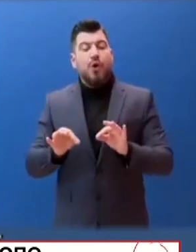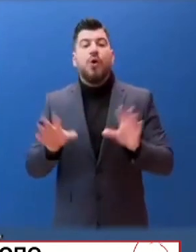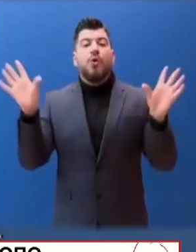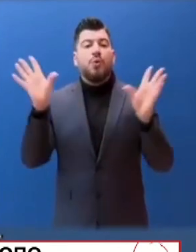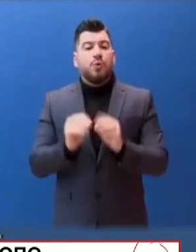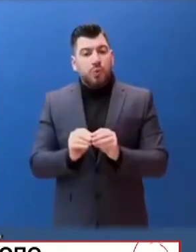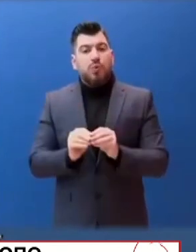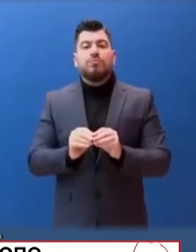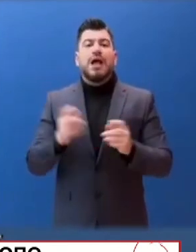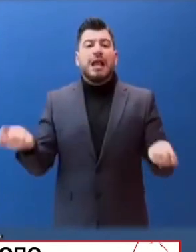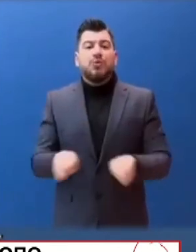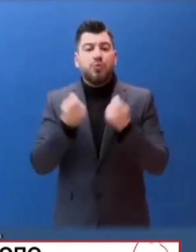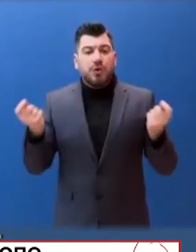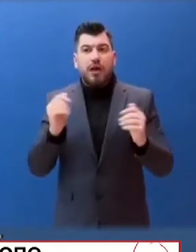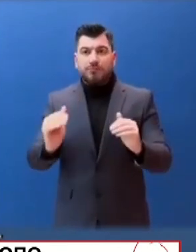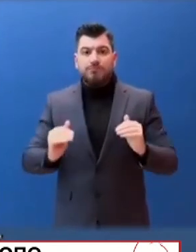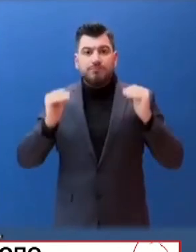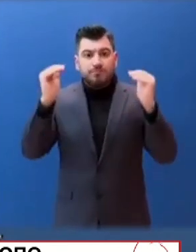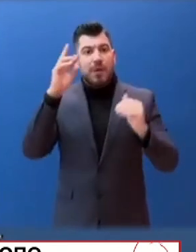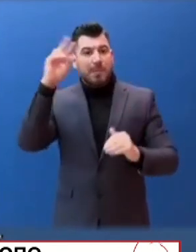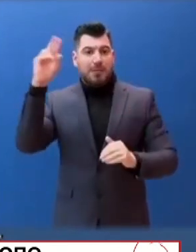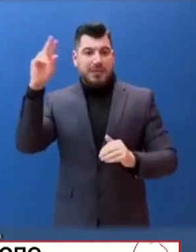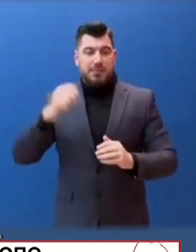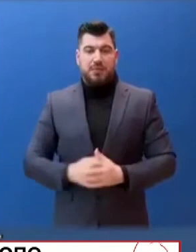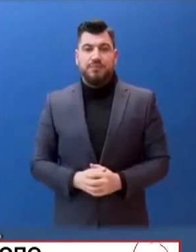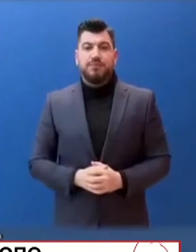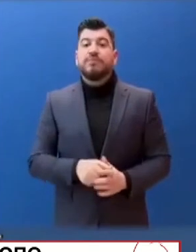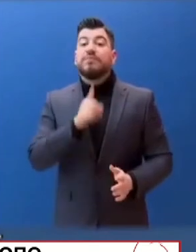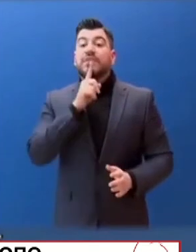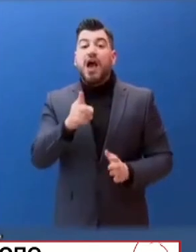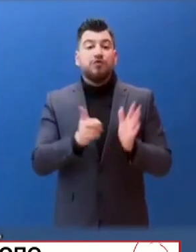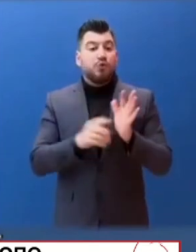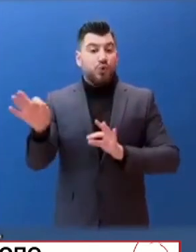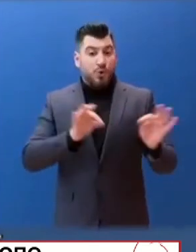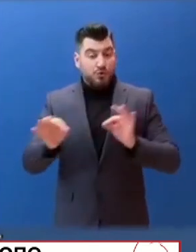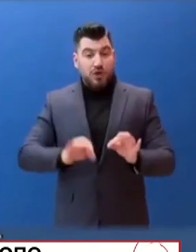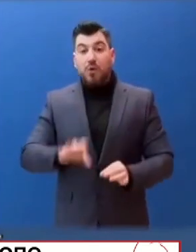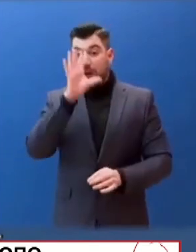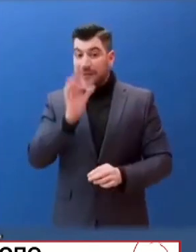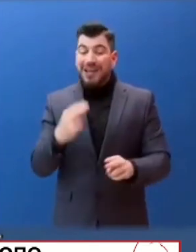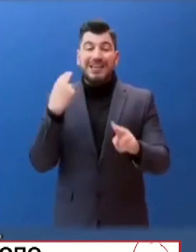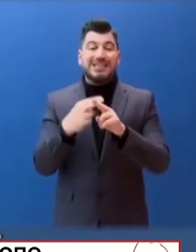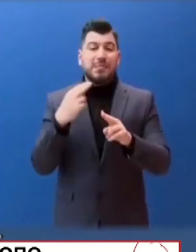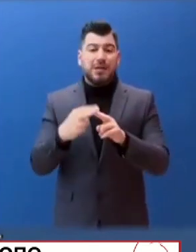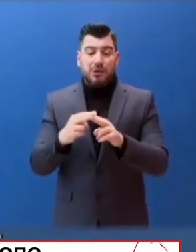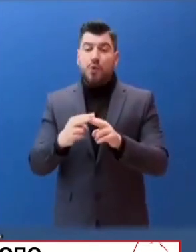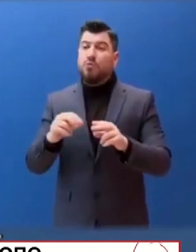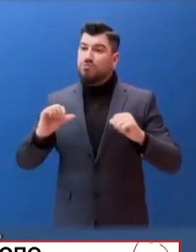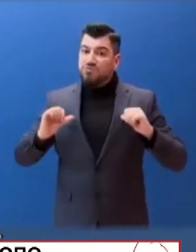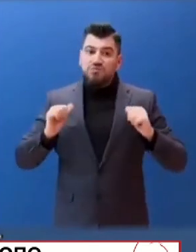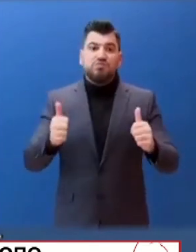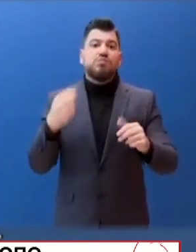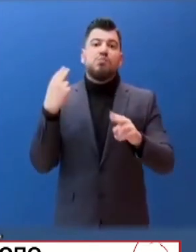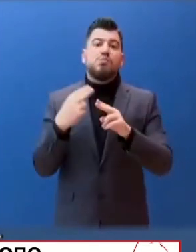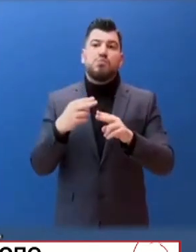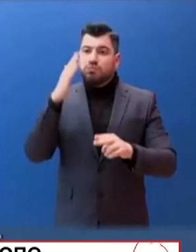λειτουργίας των πανεπιστημίων μας. Πρόκειται για ένα σημαντικό καινοτόμο νομοσχέδιο που αντιμετωπίζει